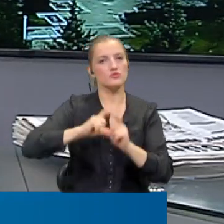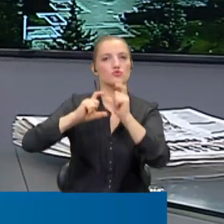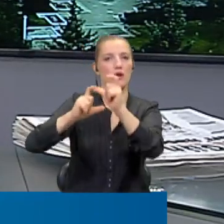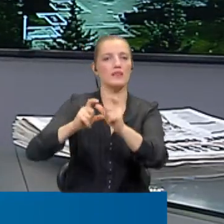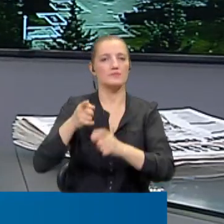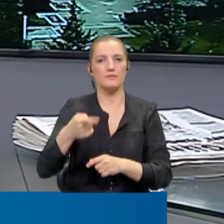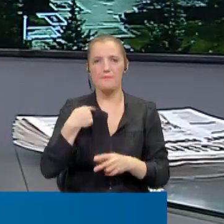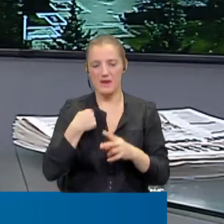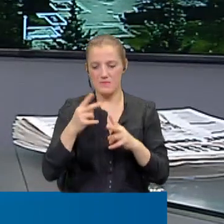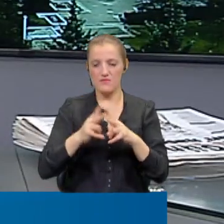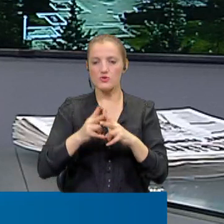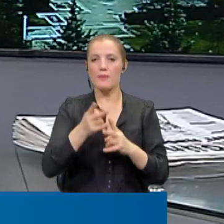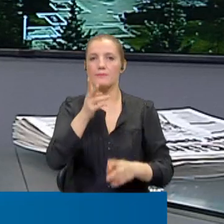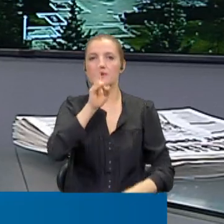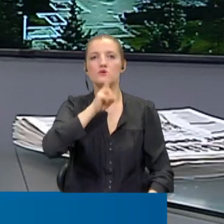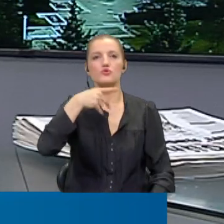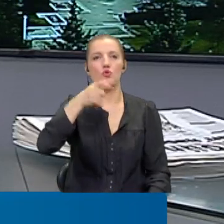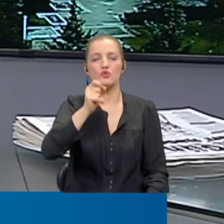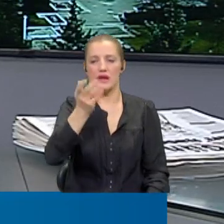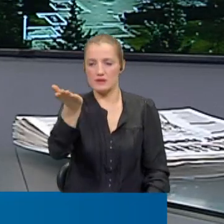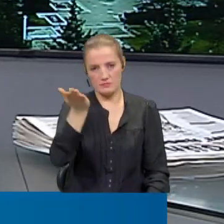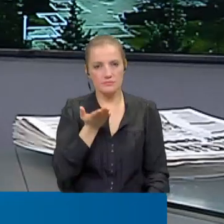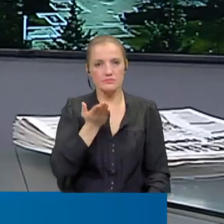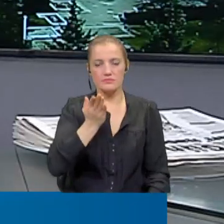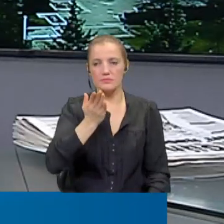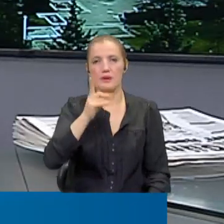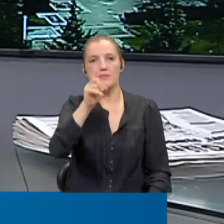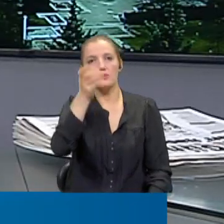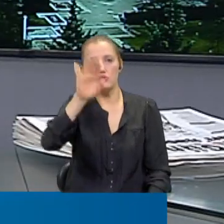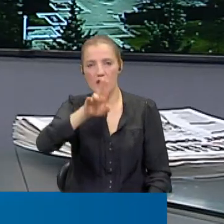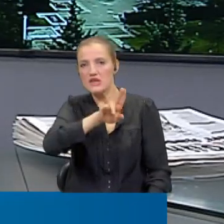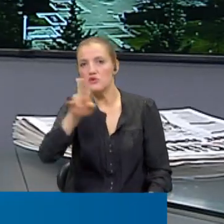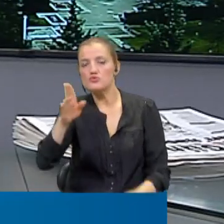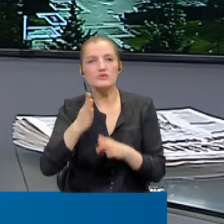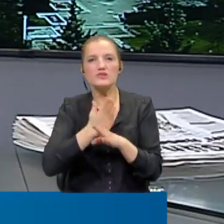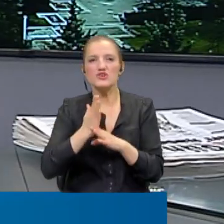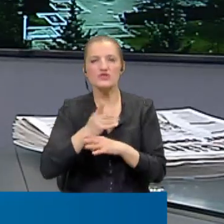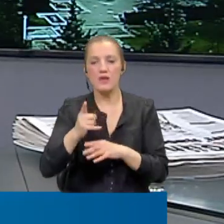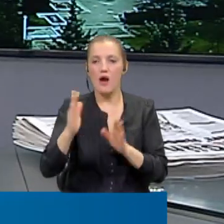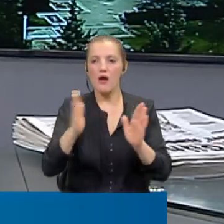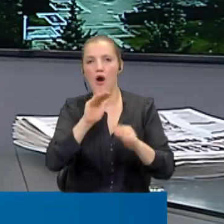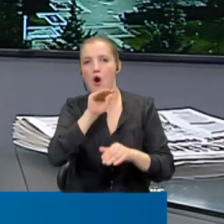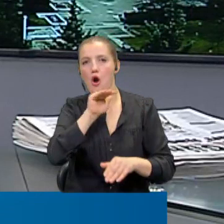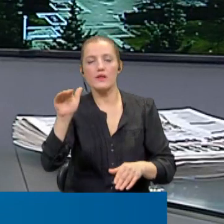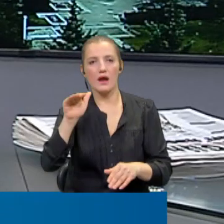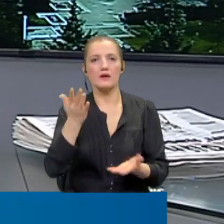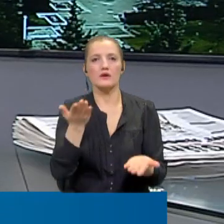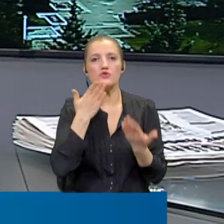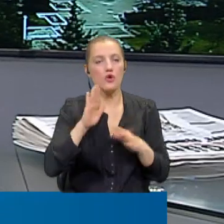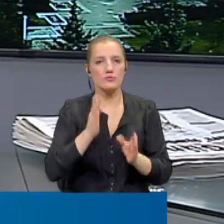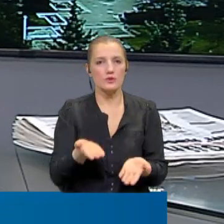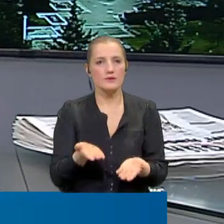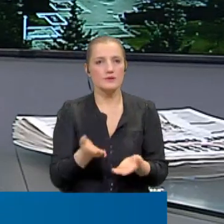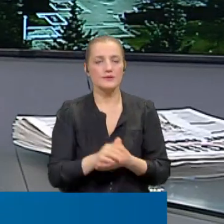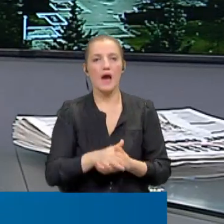yani benim faturam bu ay 290 lira gelirken Önümüzdeki yer neden 700 lira geliyor Bunu bir arası yok mu bunun bir makul yok